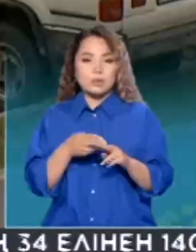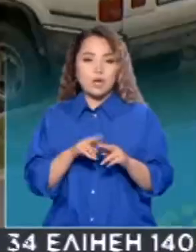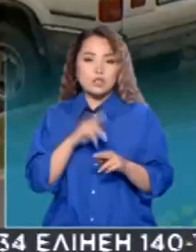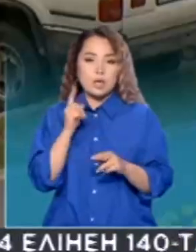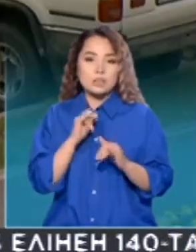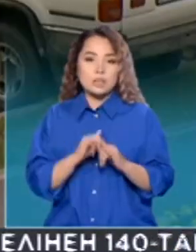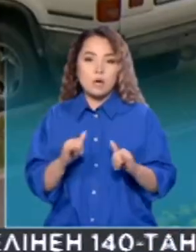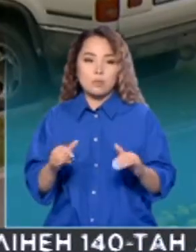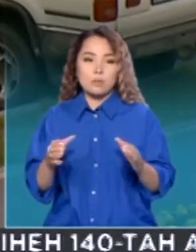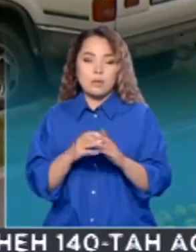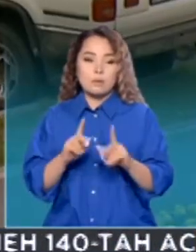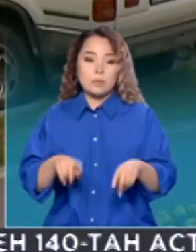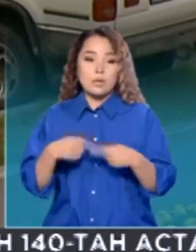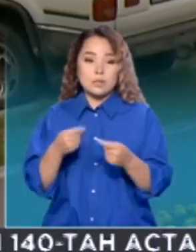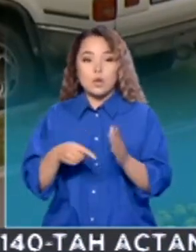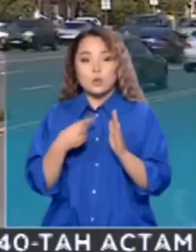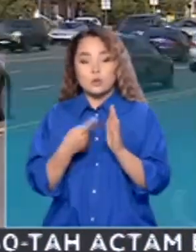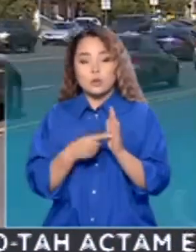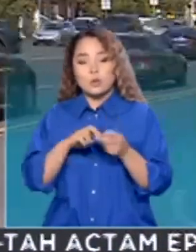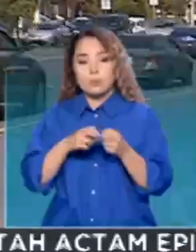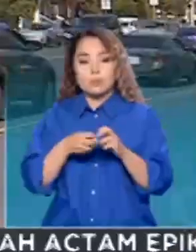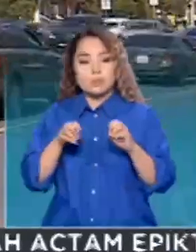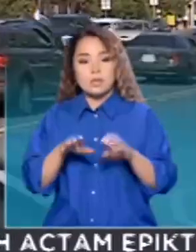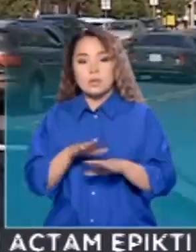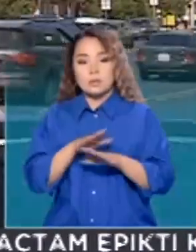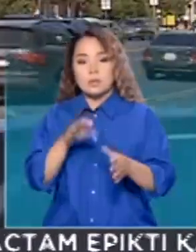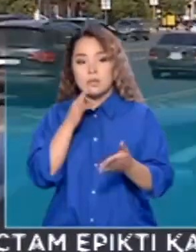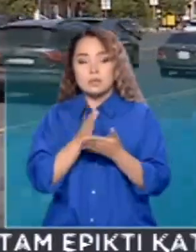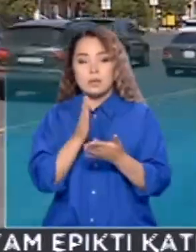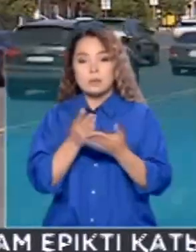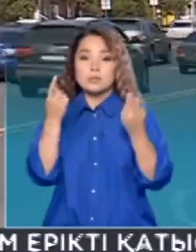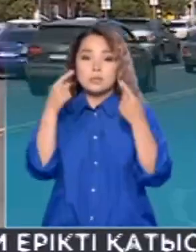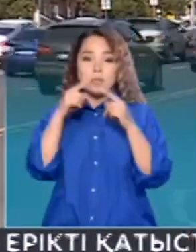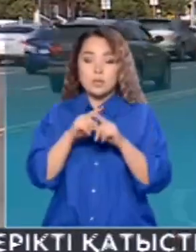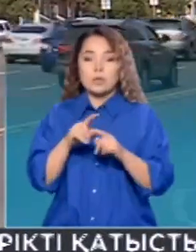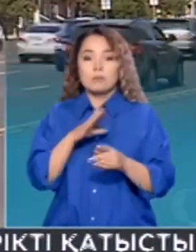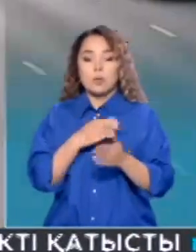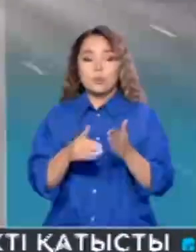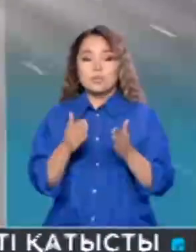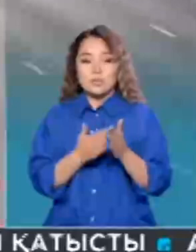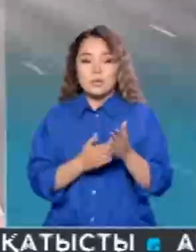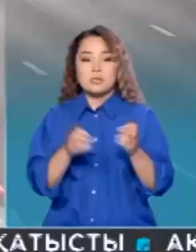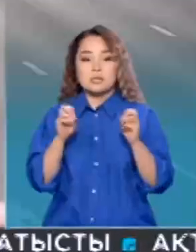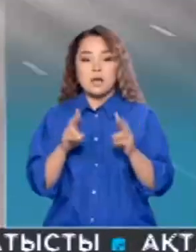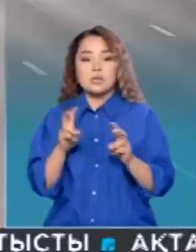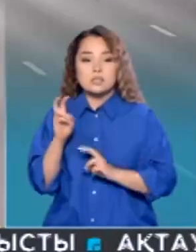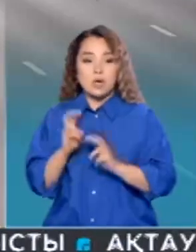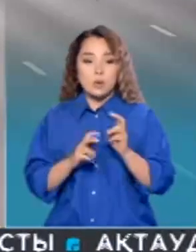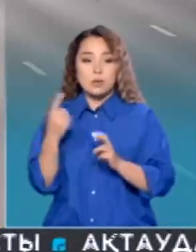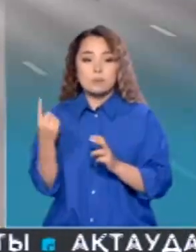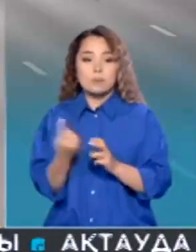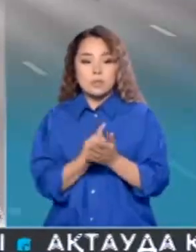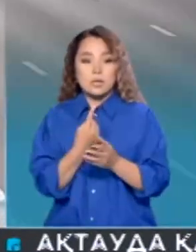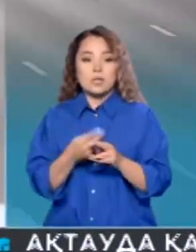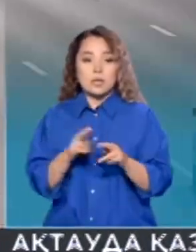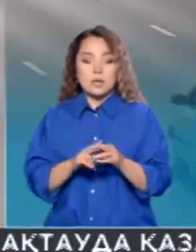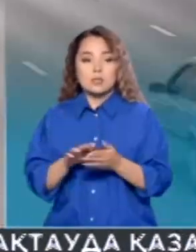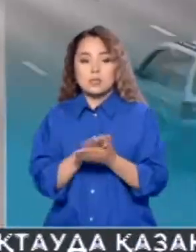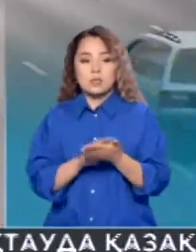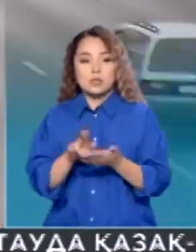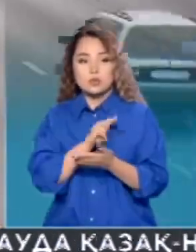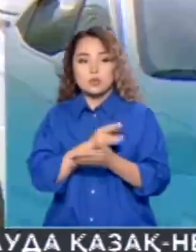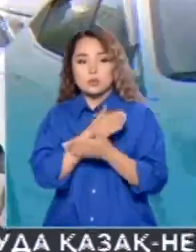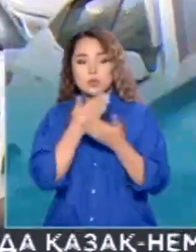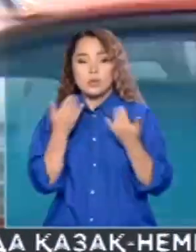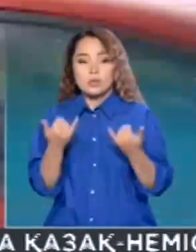дамуға берілгенмен саладағы мәселе шешілмет деген пікірде. Ал техниканы утилизациялауға арналған зауыттың бірі бүгінде мүлдем істемей тұр